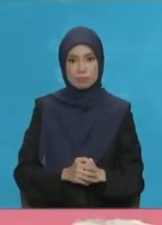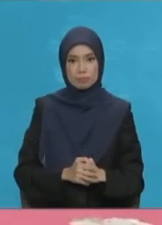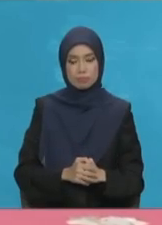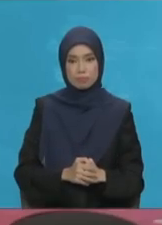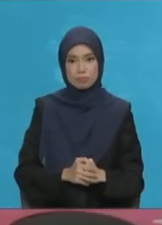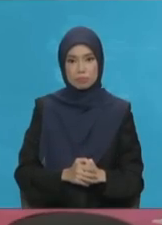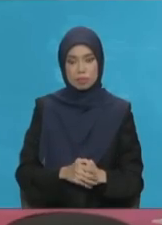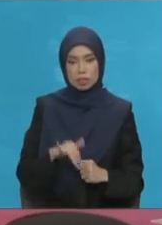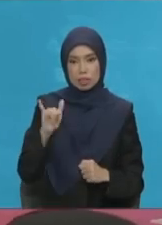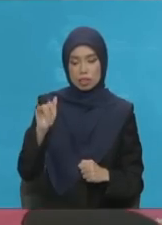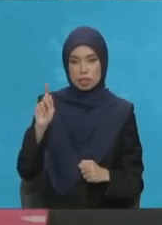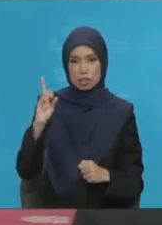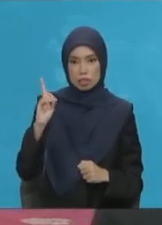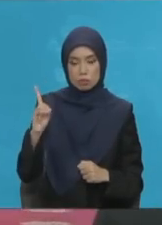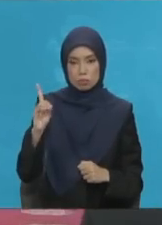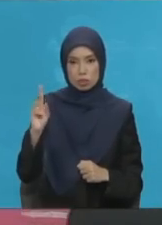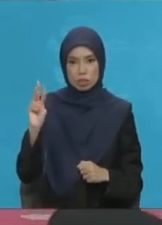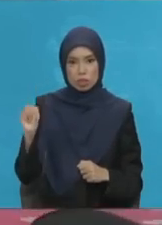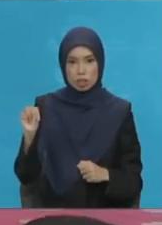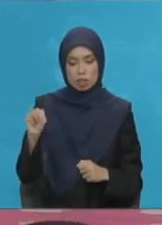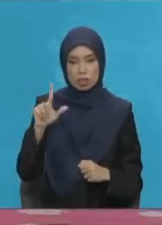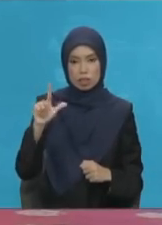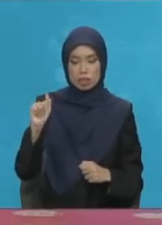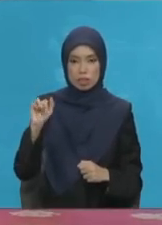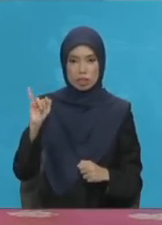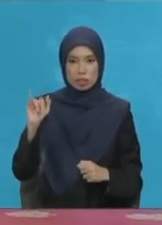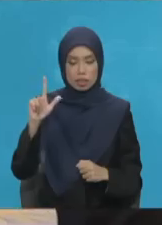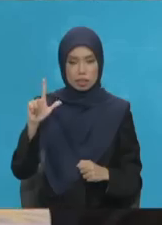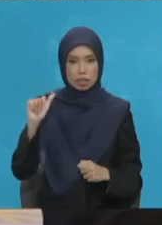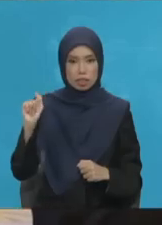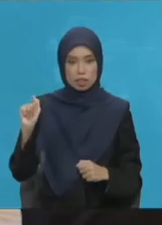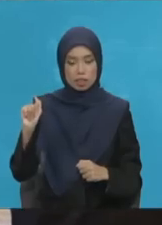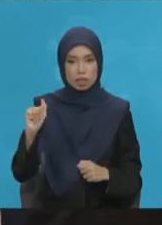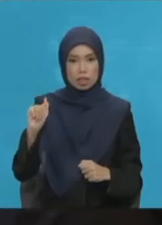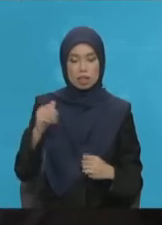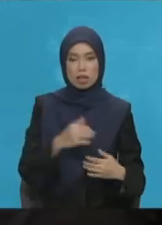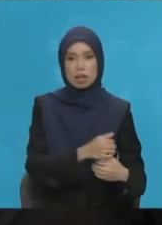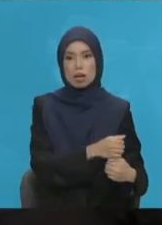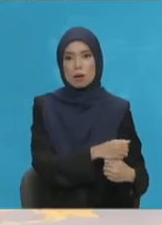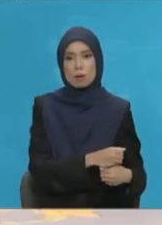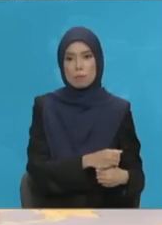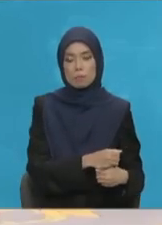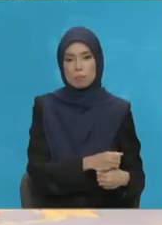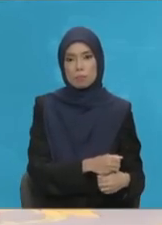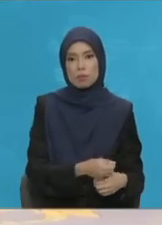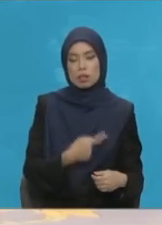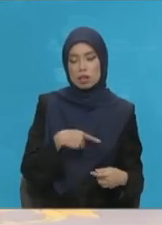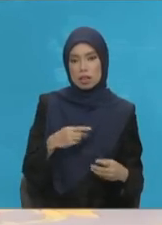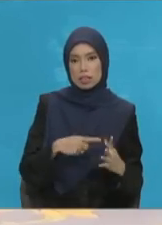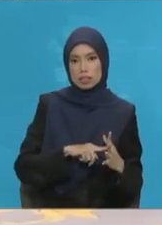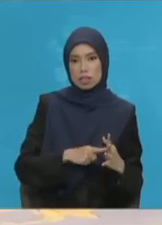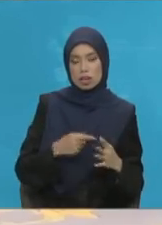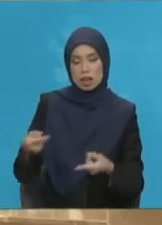yang dimuliakan pihin orang kaya lele pahlawan menjunjung anugrahraha untuk mengadap ke hadapan majelis